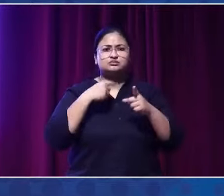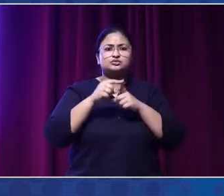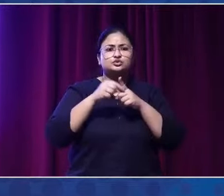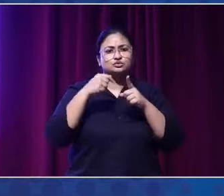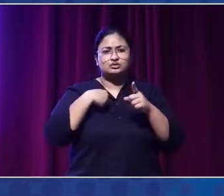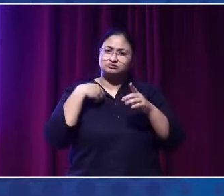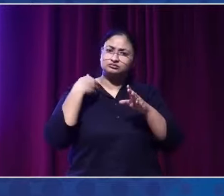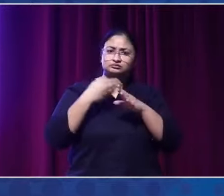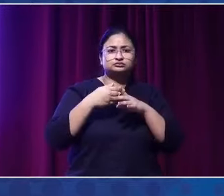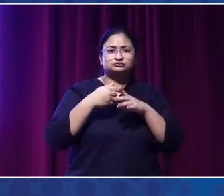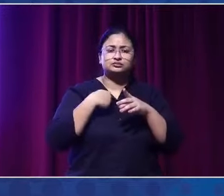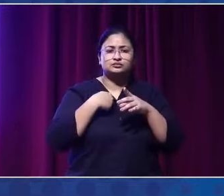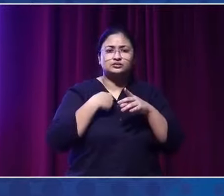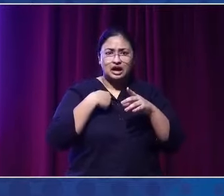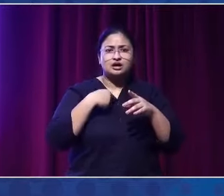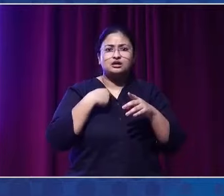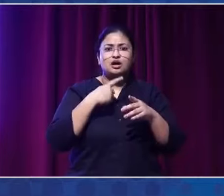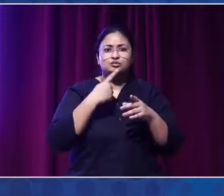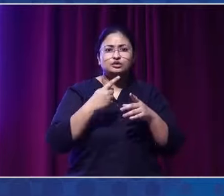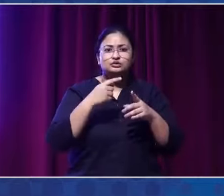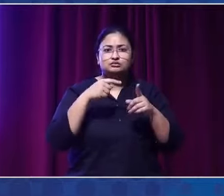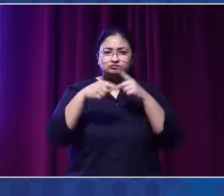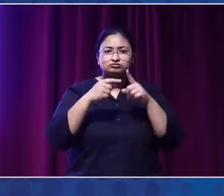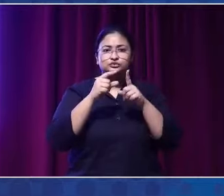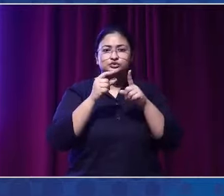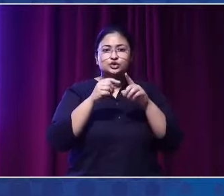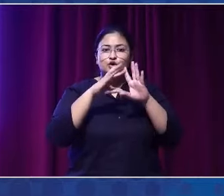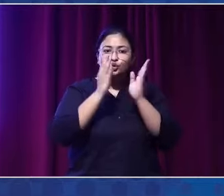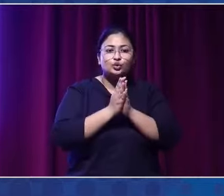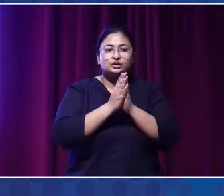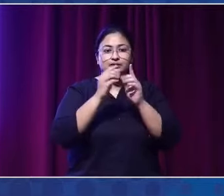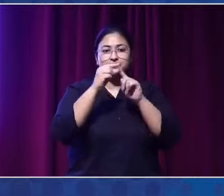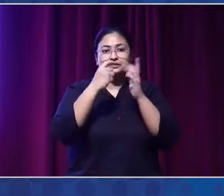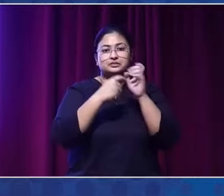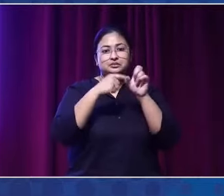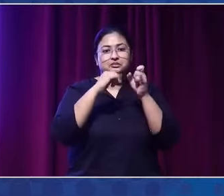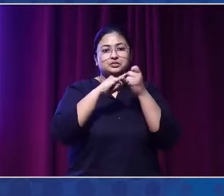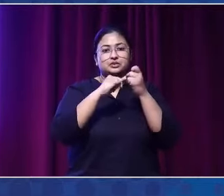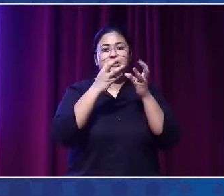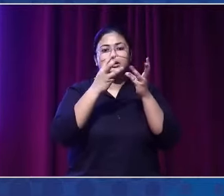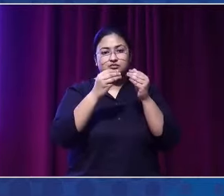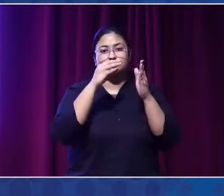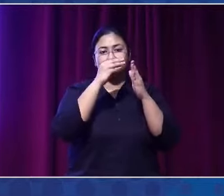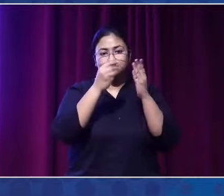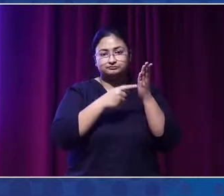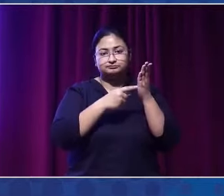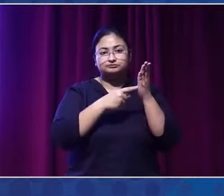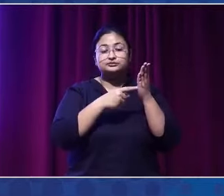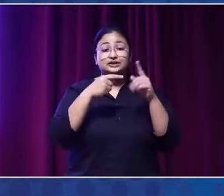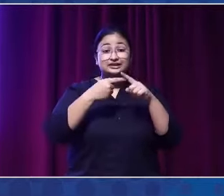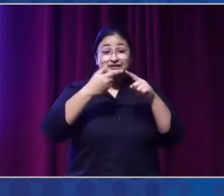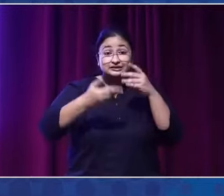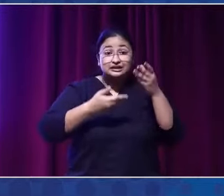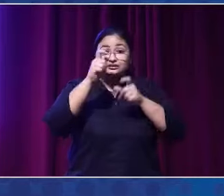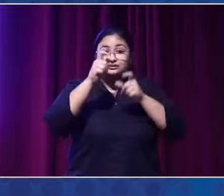हमारा ही इंस्ट्रक्शन है। टोटल प्रेस करके बटन दबा के देखो। ये वीडियोस कुछ लर्नेड ट्रेनर्स की चल रही